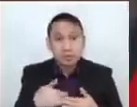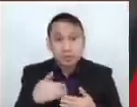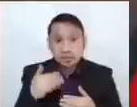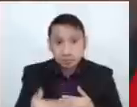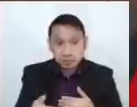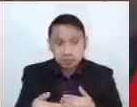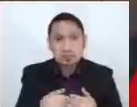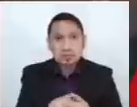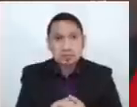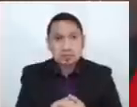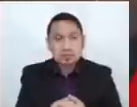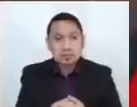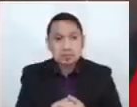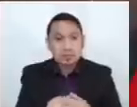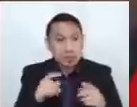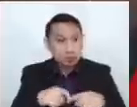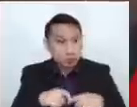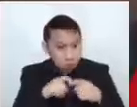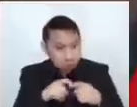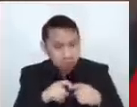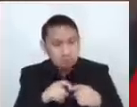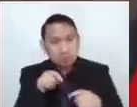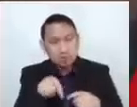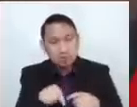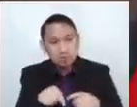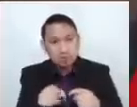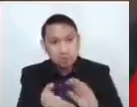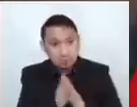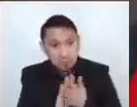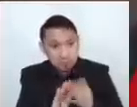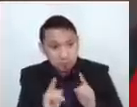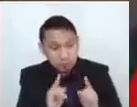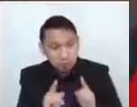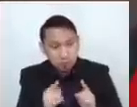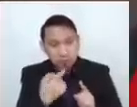na-suspend ang talks dahil hindi nagkaintindihan yung pandalawang panel.